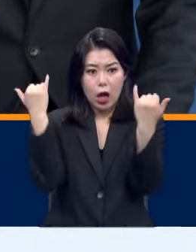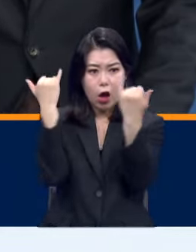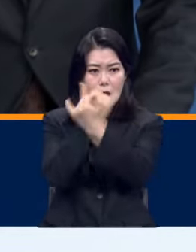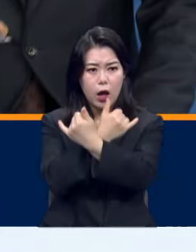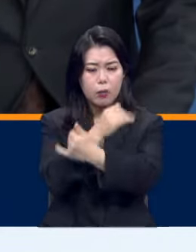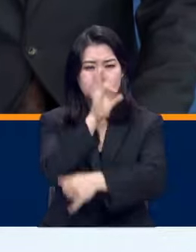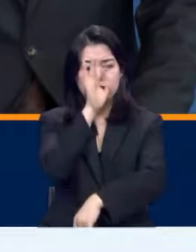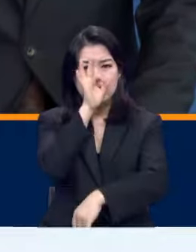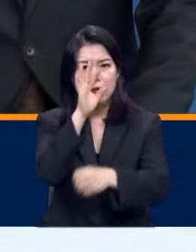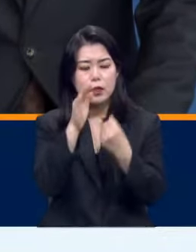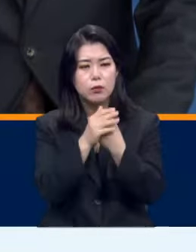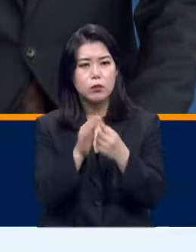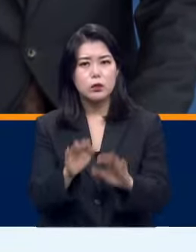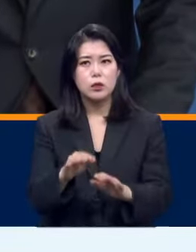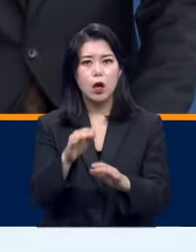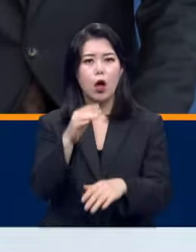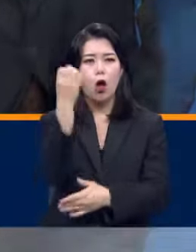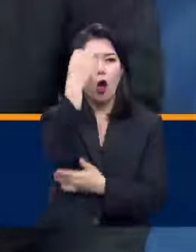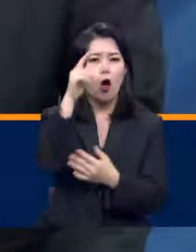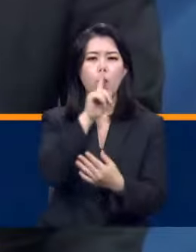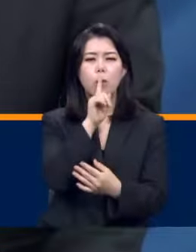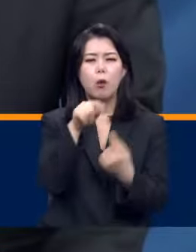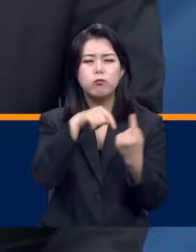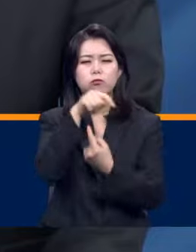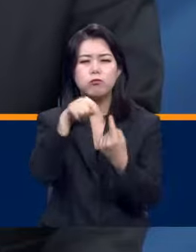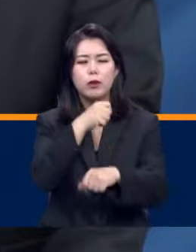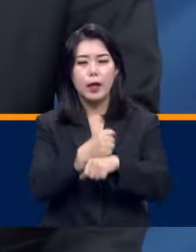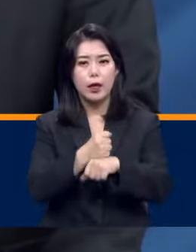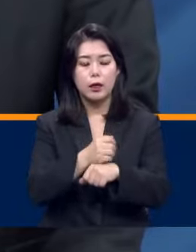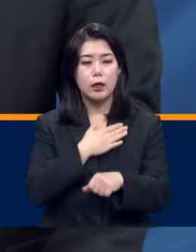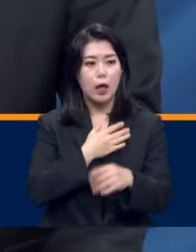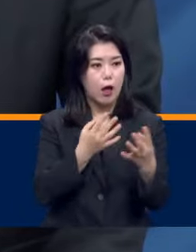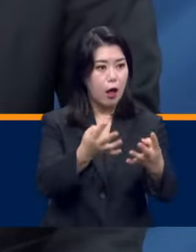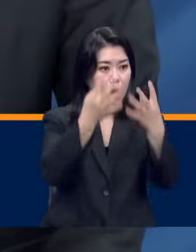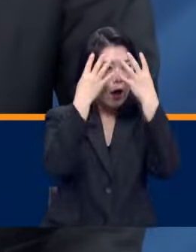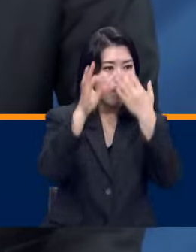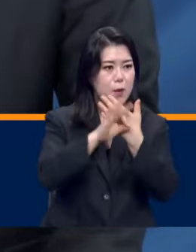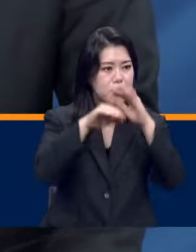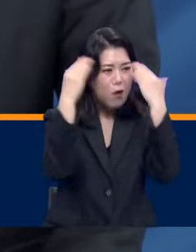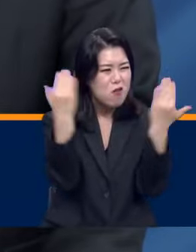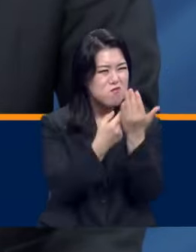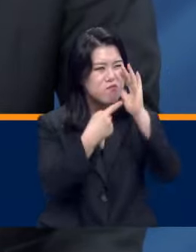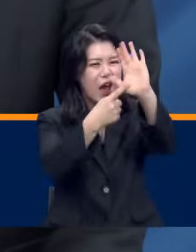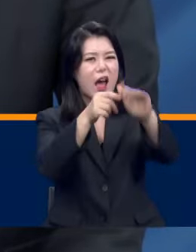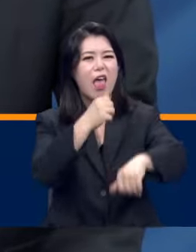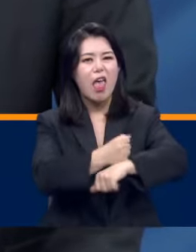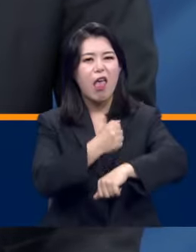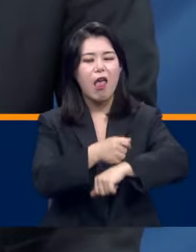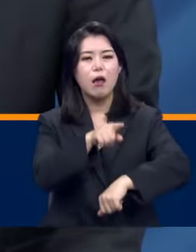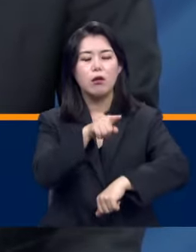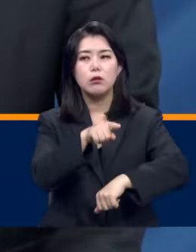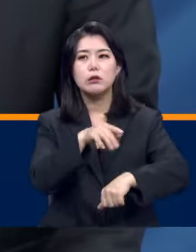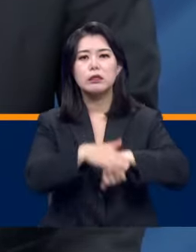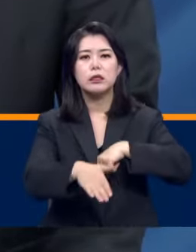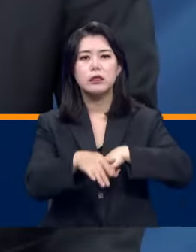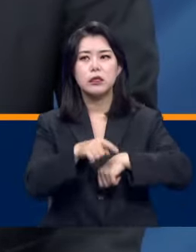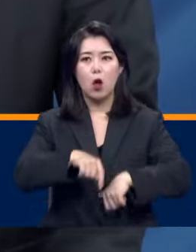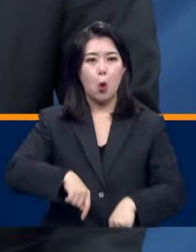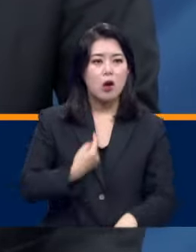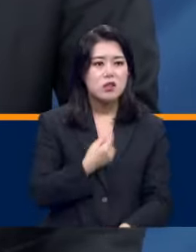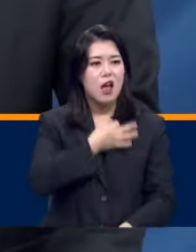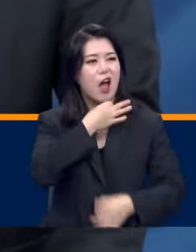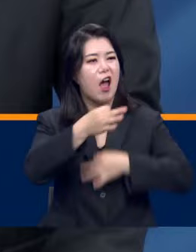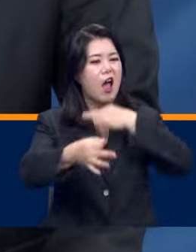정치인들이 없다 보니 지금 언론 플레이를 하는 것이고 내가 구속되면 다 까발릴 거야 다 까발릴 거야라고 계속해서 어떻게 보면 혼자서